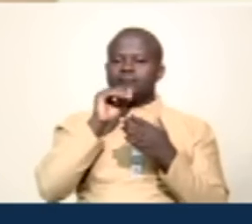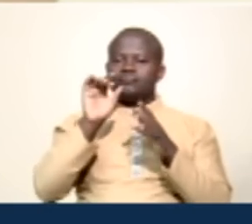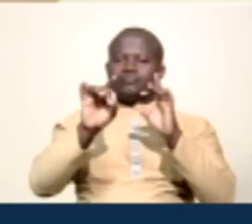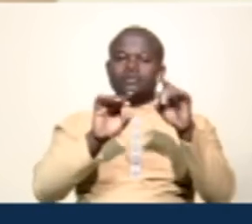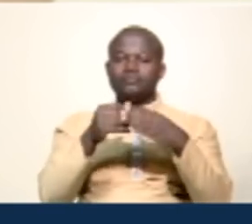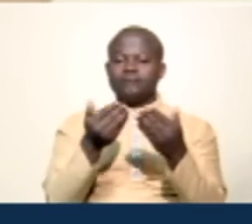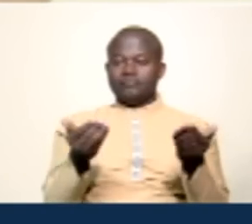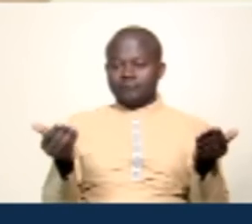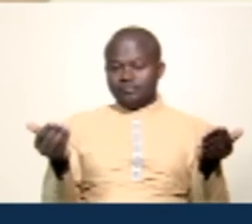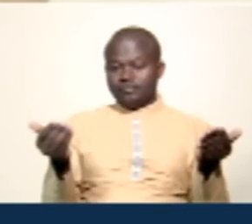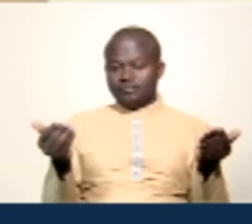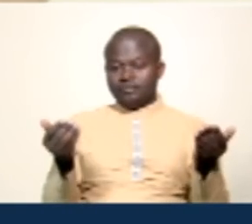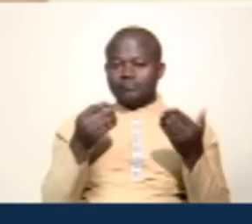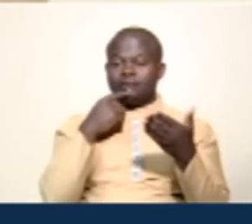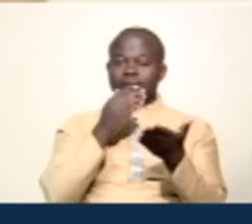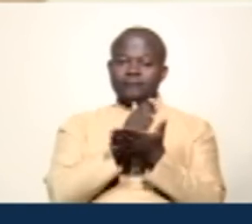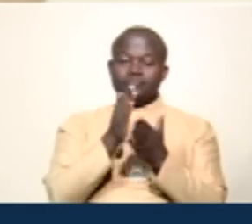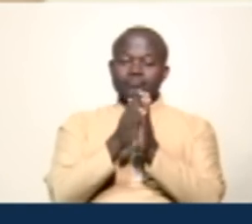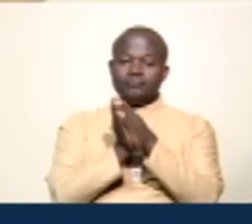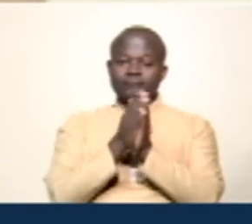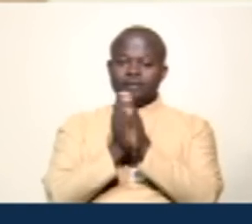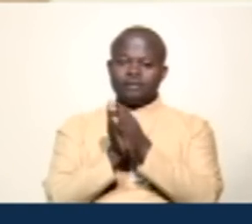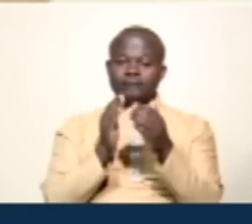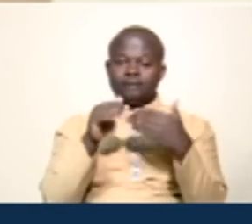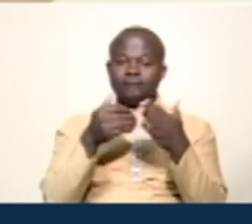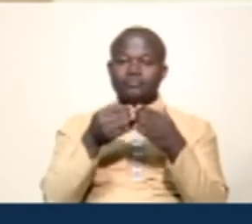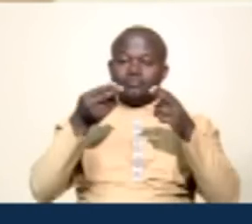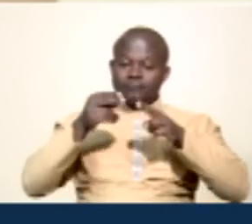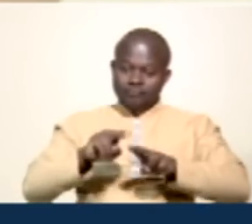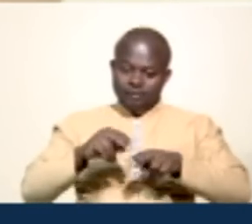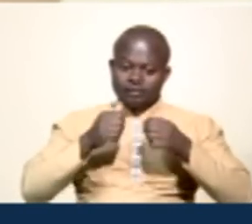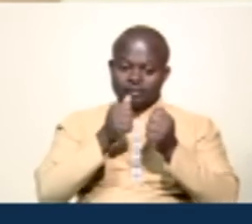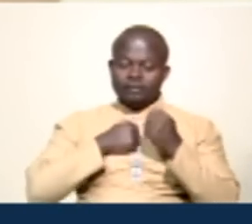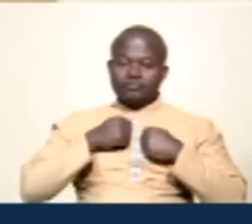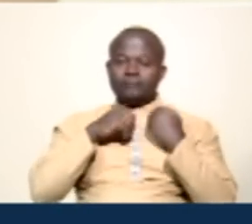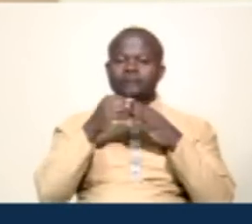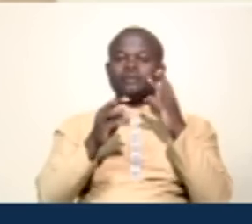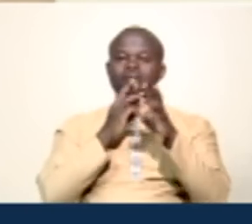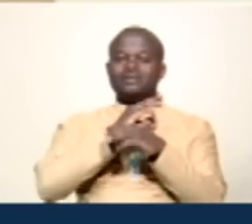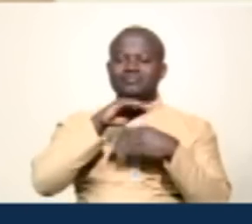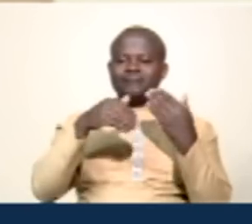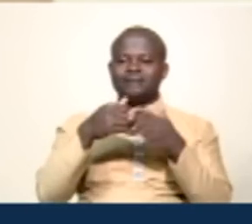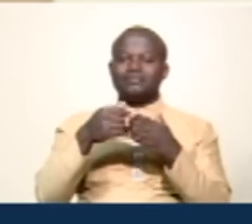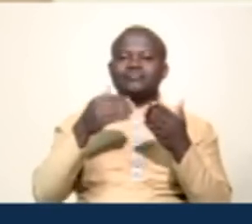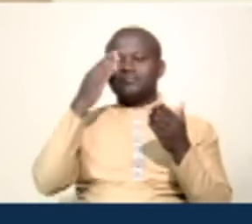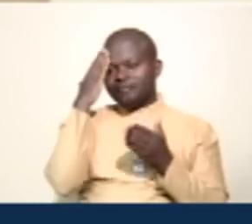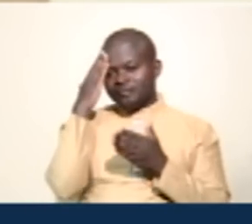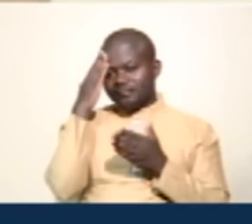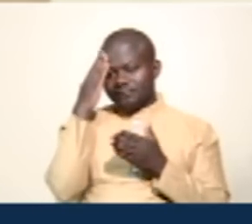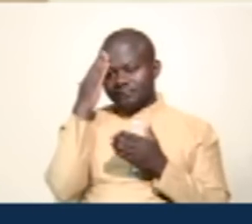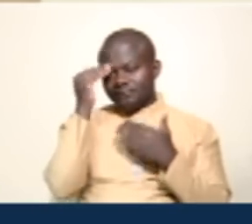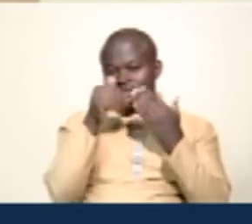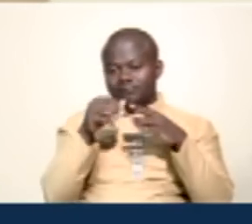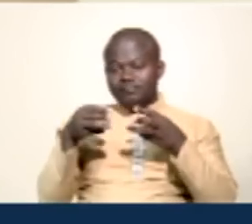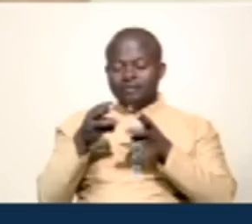abantu, kubabwiza ukuri kw'amateka byabaye uretse n'abanyarwanda n'isi irabizi hatabaye kwirengagiza. Kuko